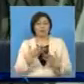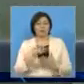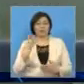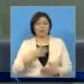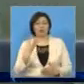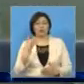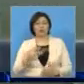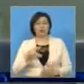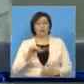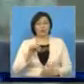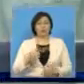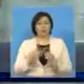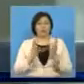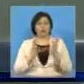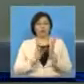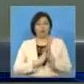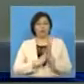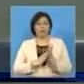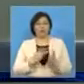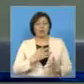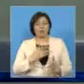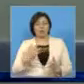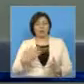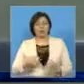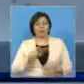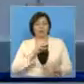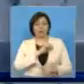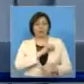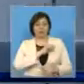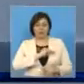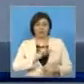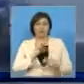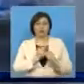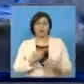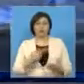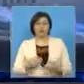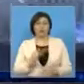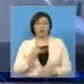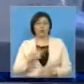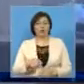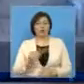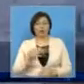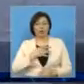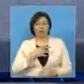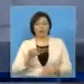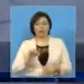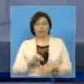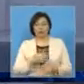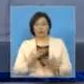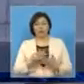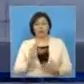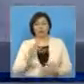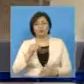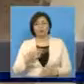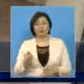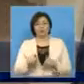44 пульмонолог, 19 инфекционист дәрігер жұмыс істейді. Жұқпалы аурулар бөлімінің жұмысына ангиохирург, кардиолог, эндокринолог, невролог,